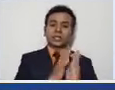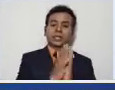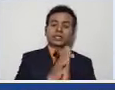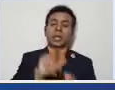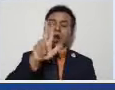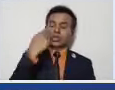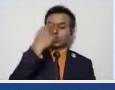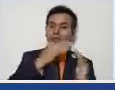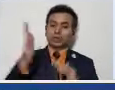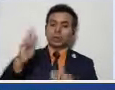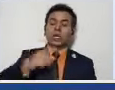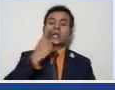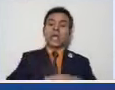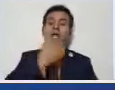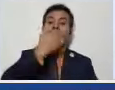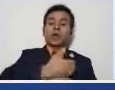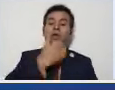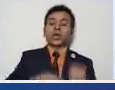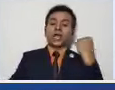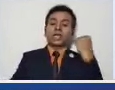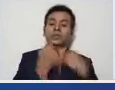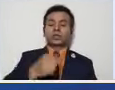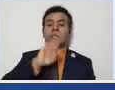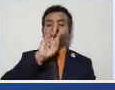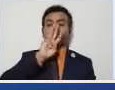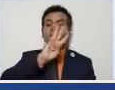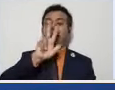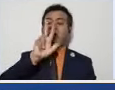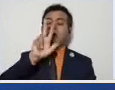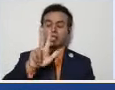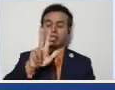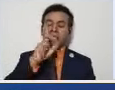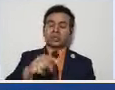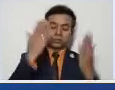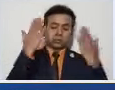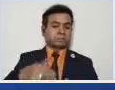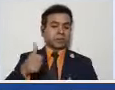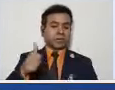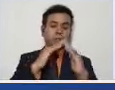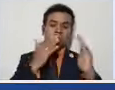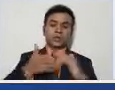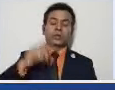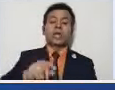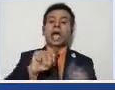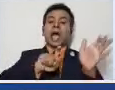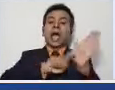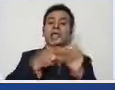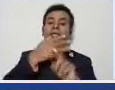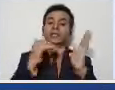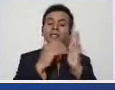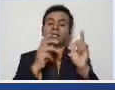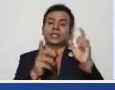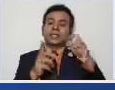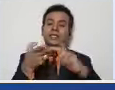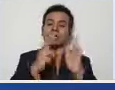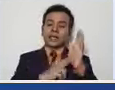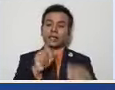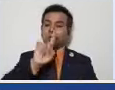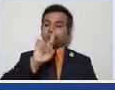জেনারেল হাসপাতাল থেকে 213 জন ইনফেকশাস ডিজিজ হসপিটাল থেকে 8 জন ঢাকা মহানগর হসপিটাল থেকে 38 জন